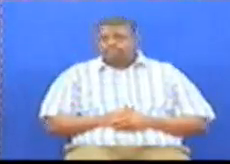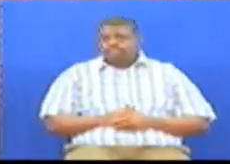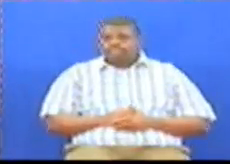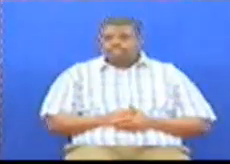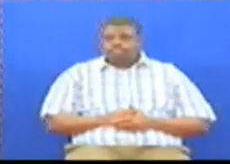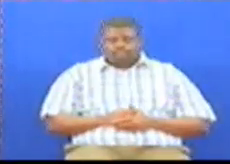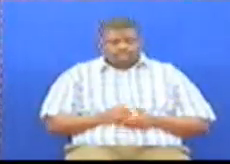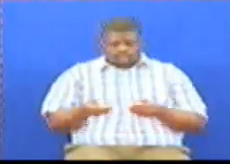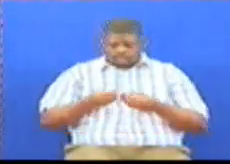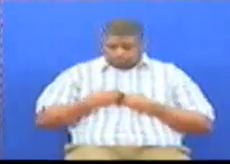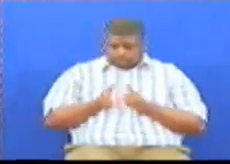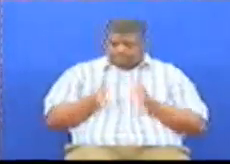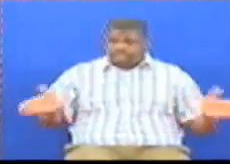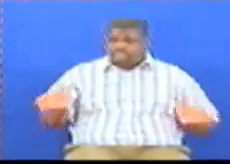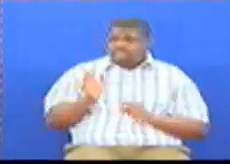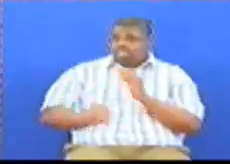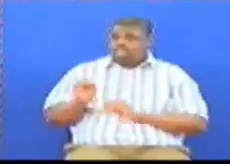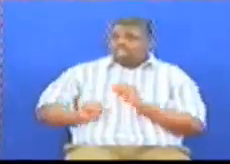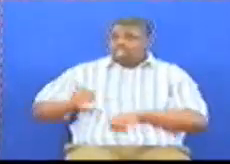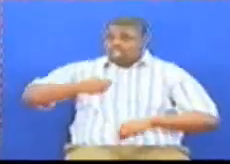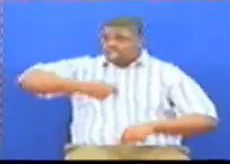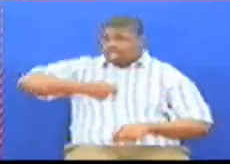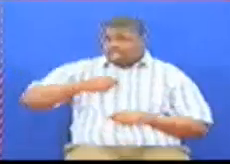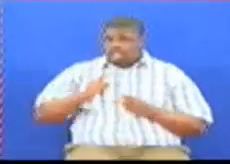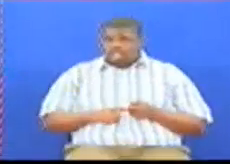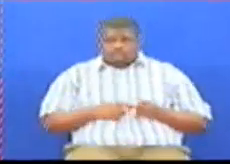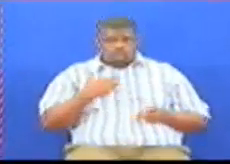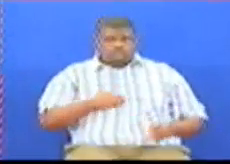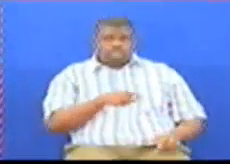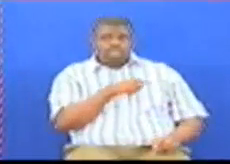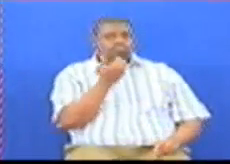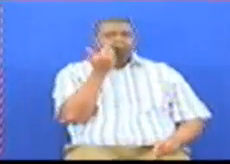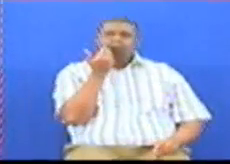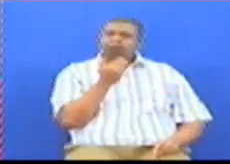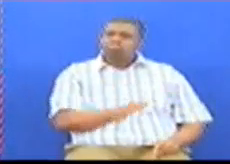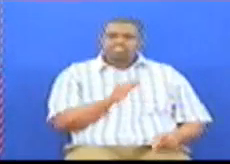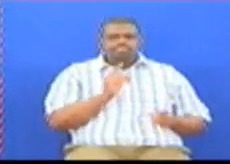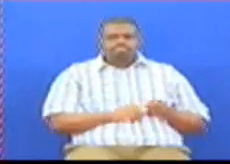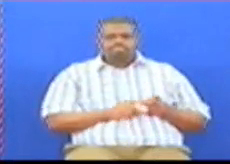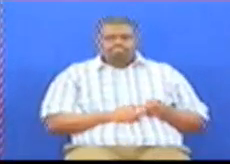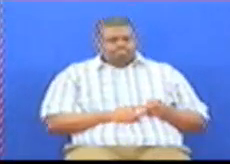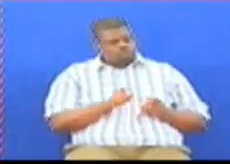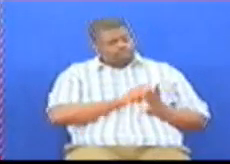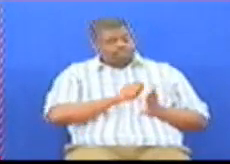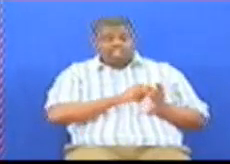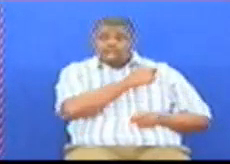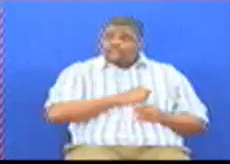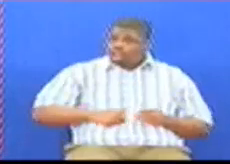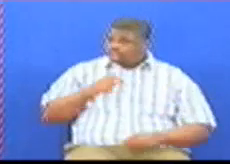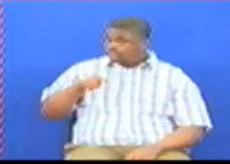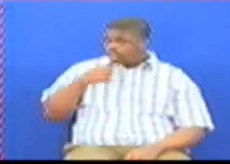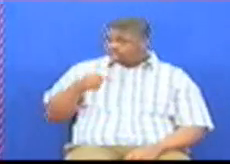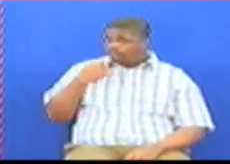nafasi na mimi niweze kuchangia mchango wangu kwenye wizara hii muhimu kabisa, ofisi ya Rais